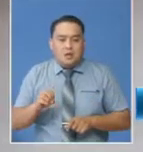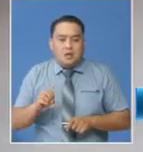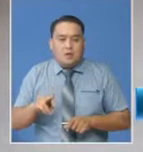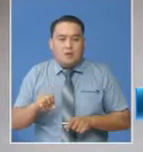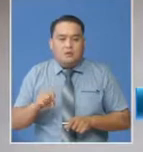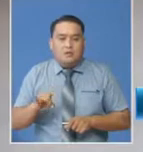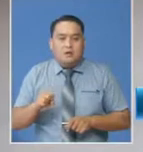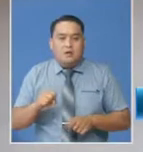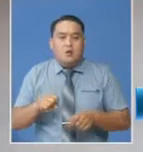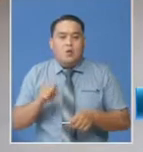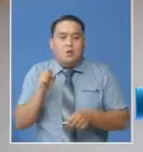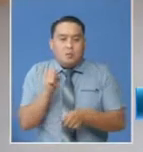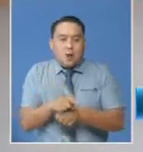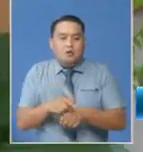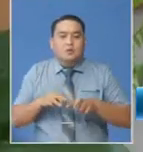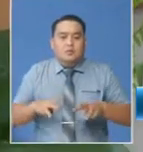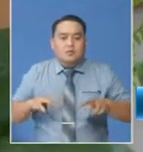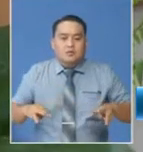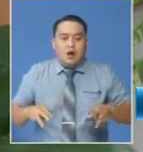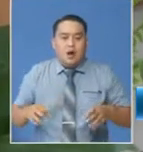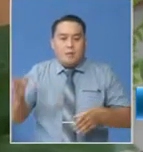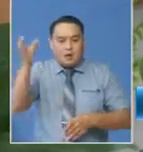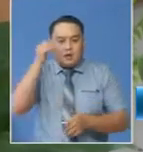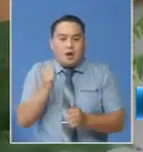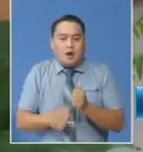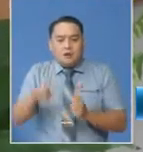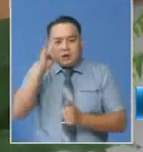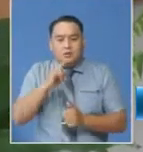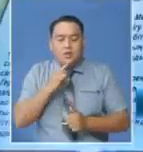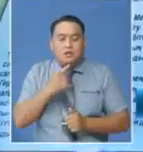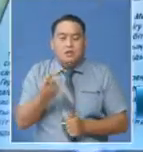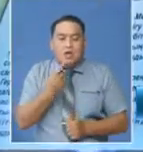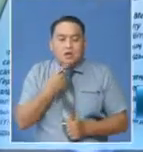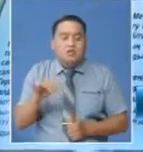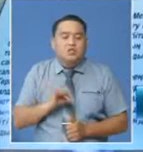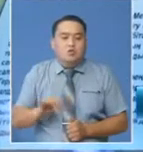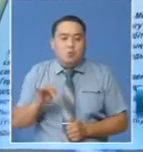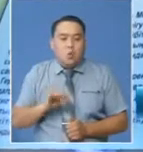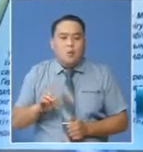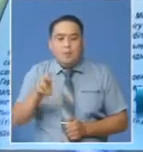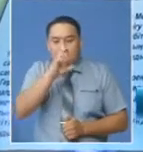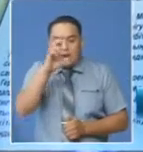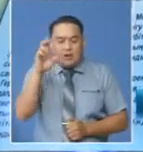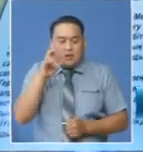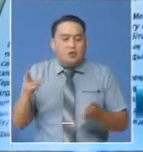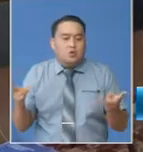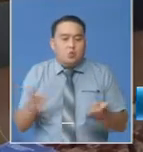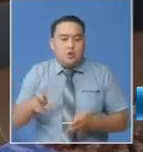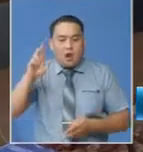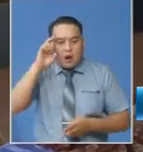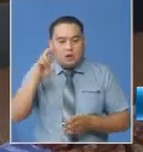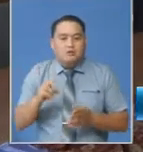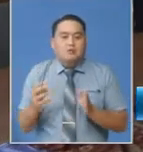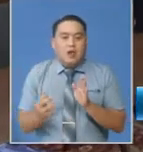округов. По поручению Министерства образования в каждом классе казахского языка, истории и в библиотеке должны быть